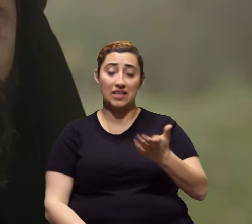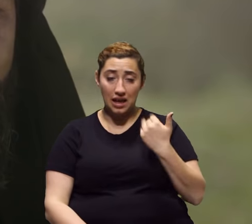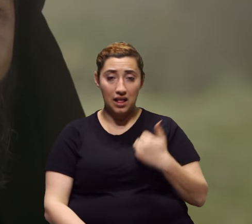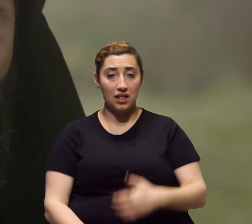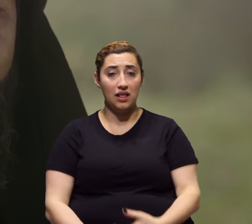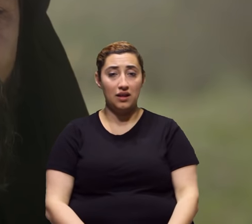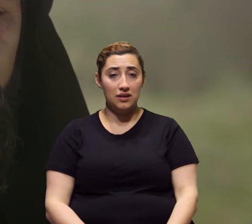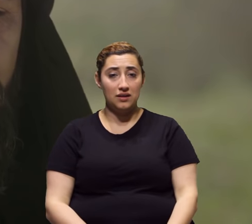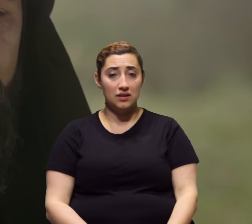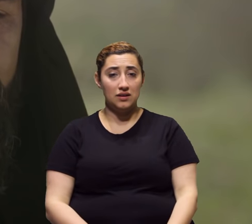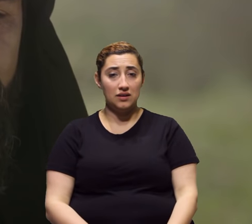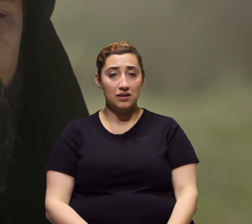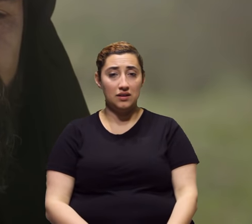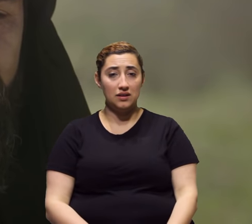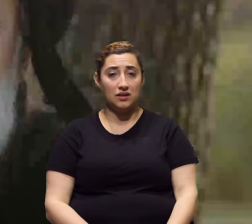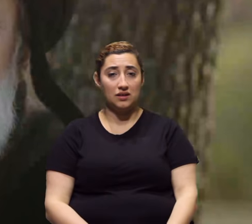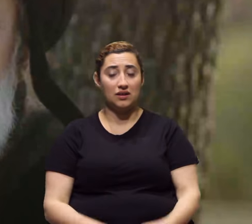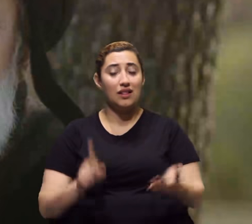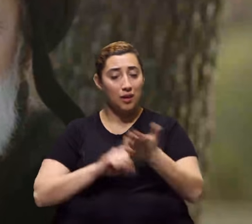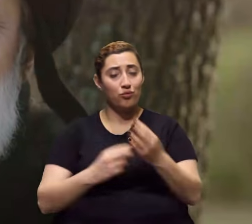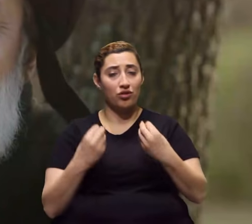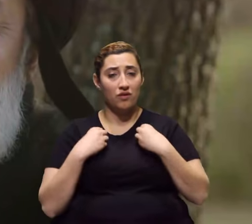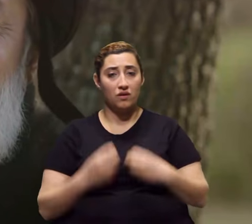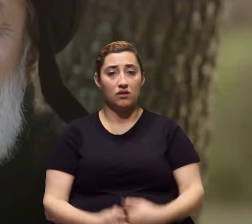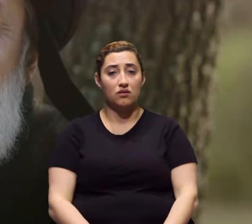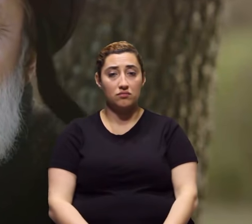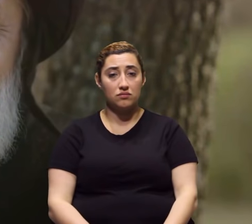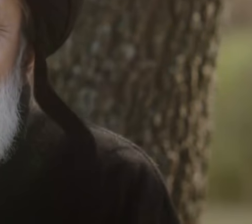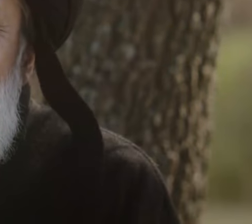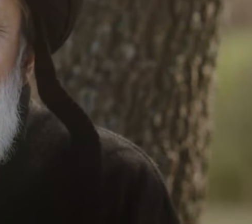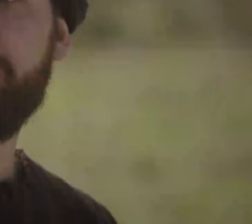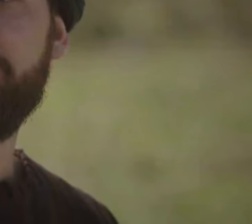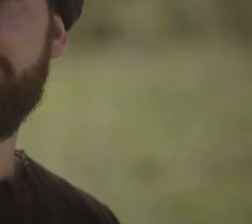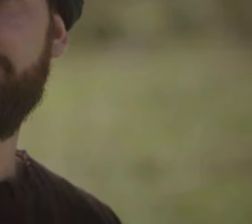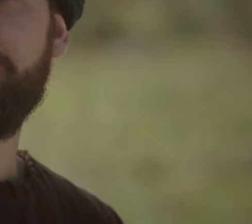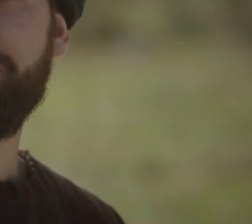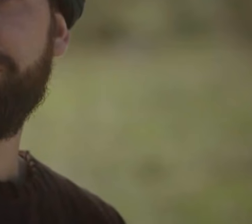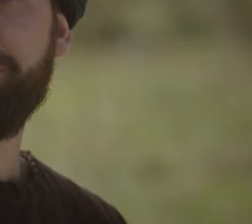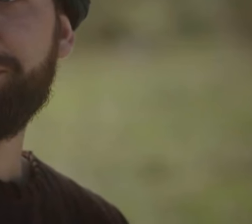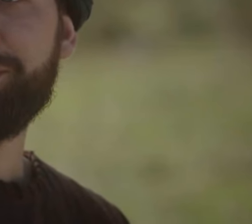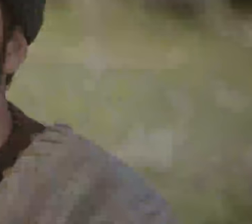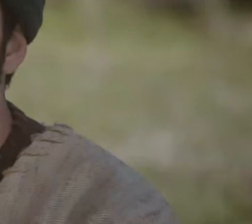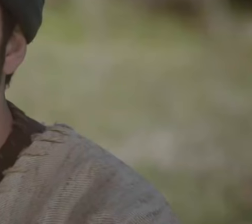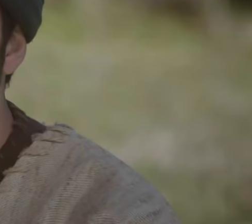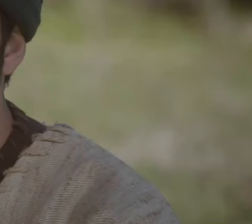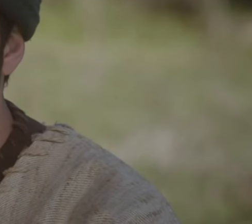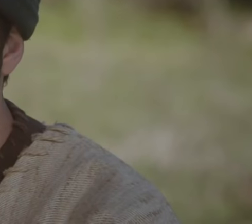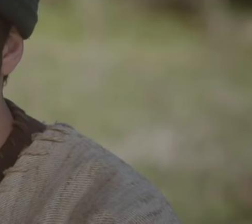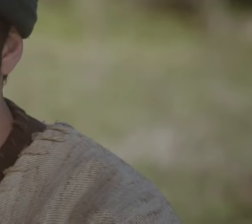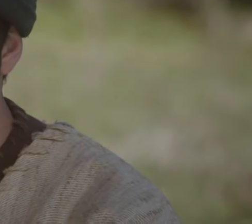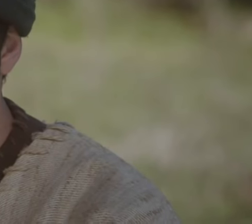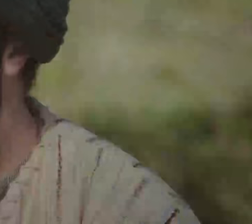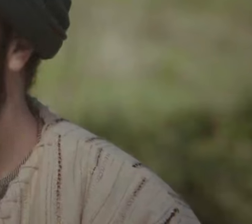Gel. Tapu kıl. Şeyh gülümseyerek dalıp gitmiş. Adem ağlamaklı.